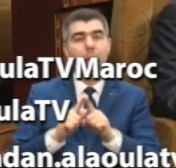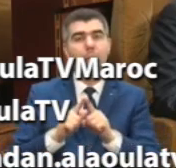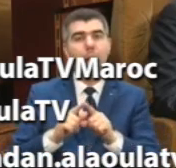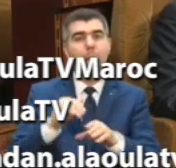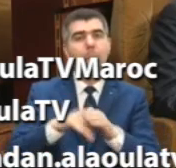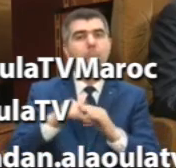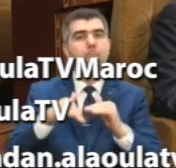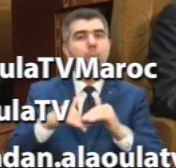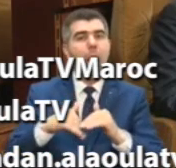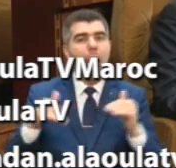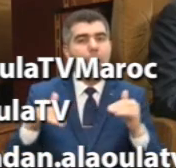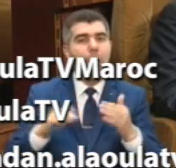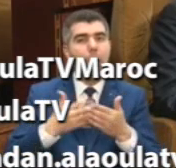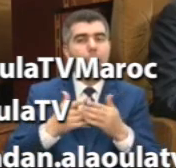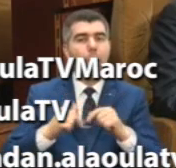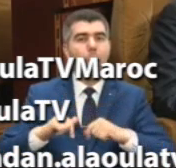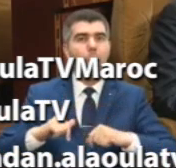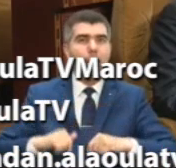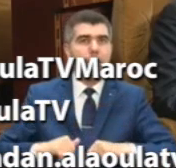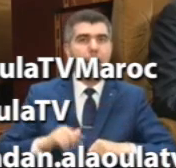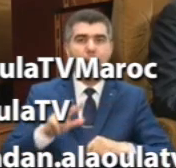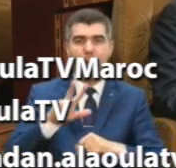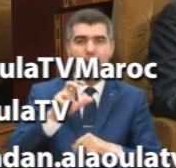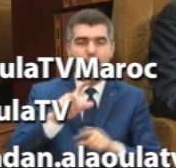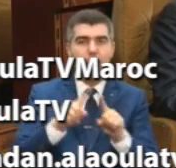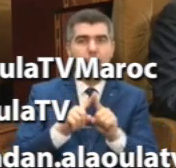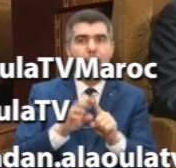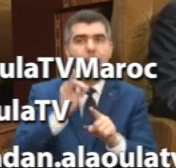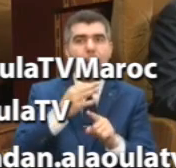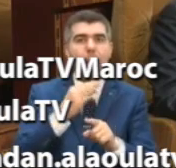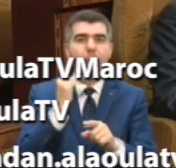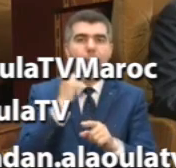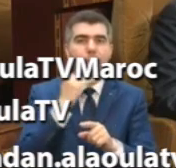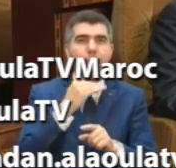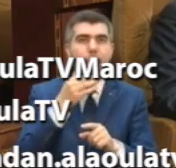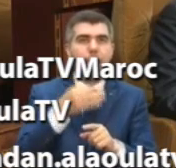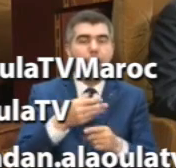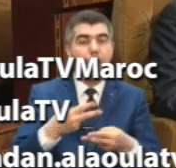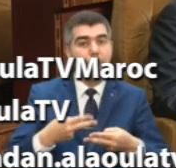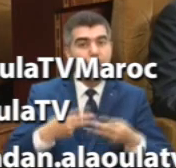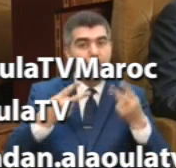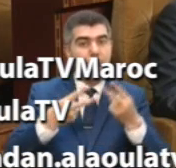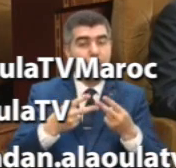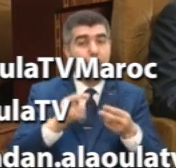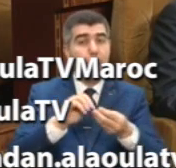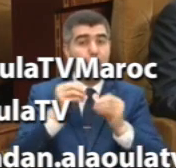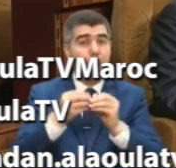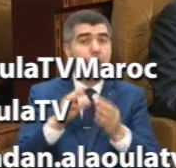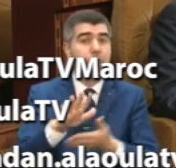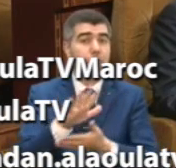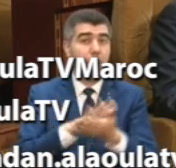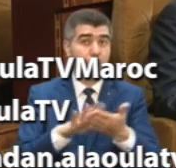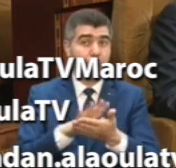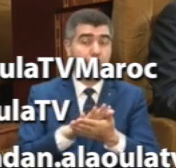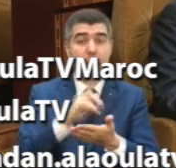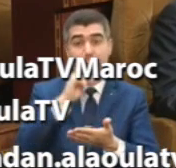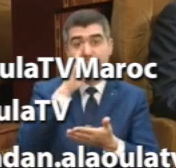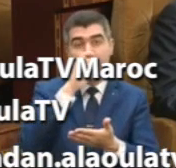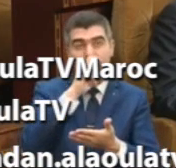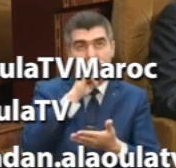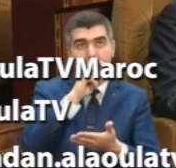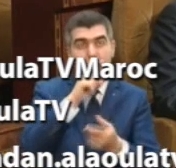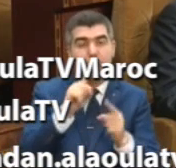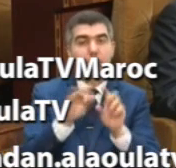وكبرلمانيه سابقه وكوزيره لايجاد حلول سريعه في هذا النقد، لان هذا المشكل العويص في المغرب ككل، وواحد عدد